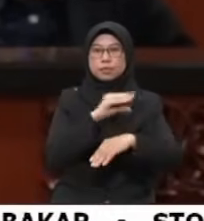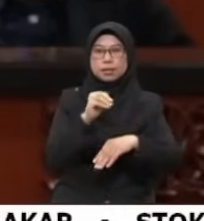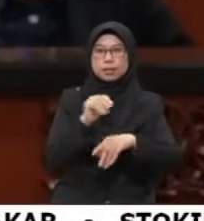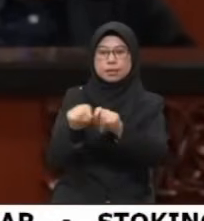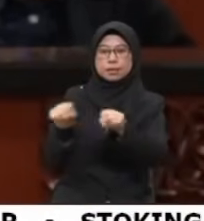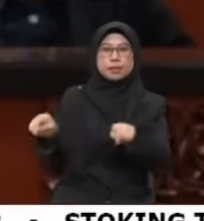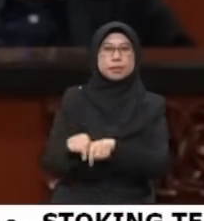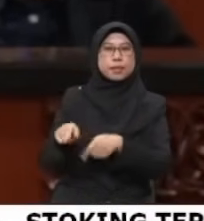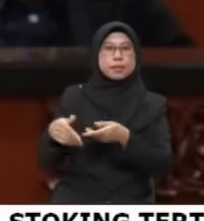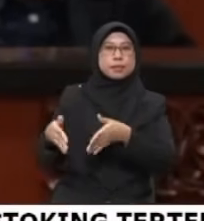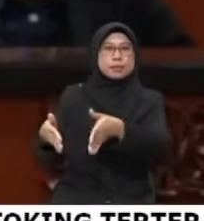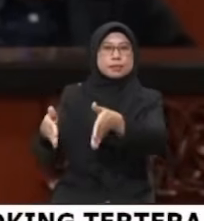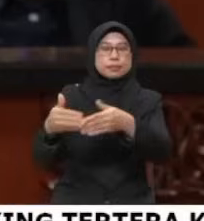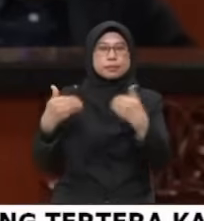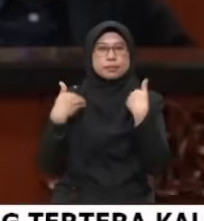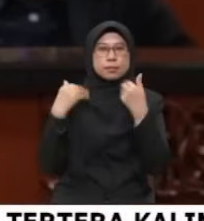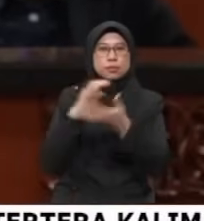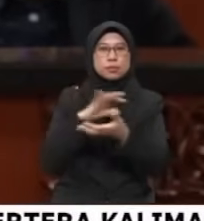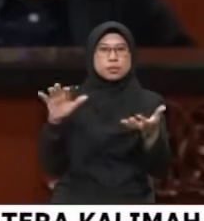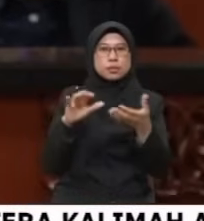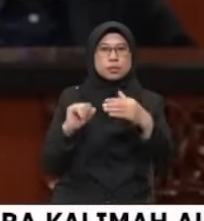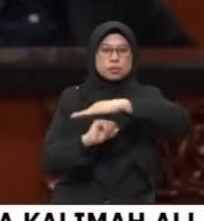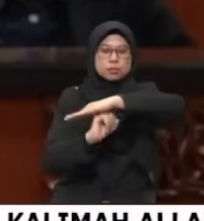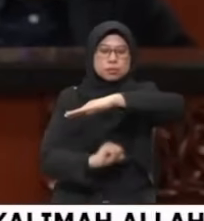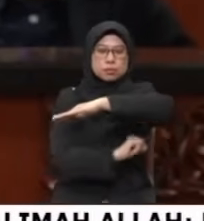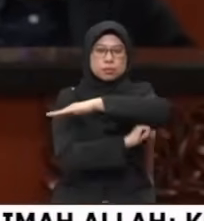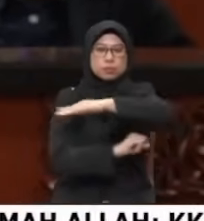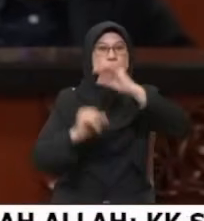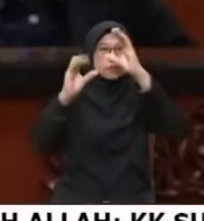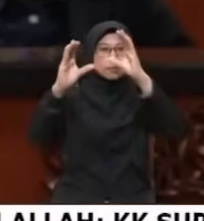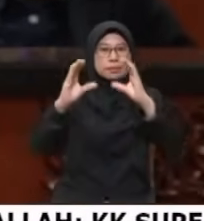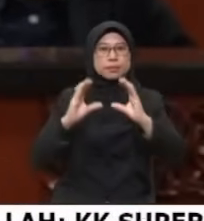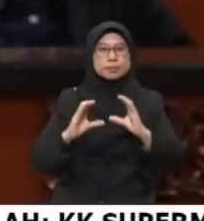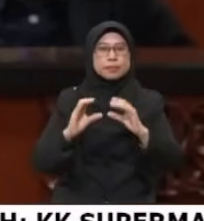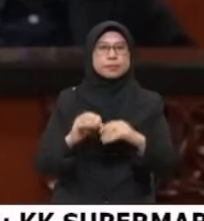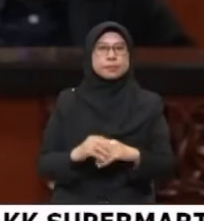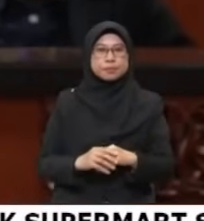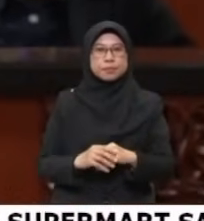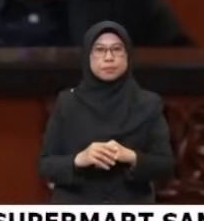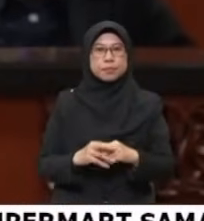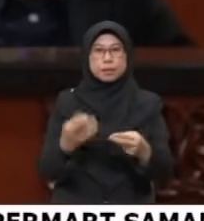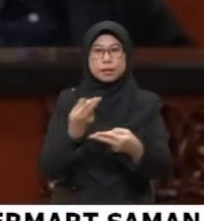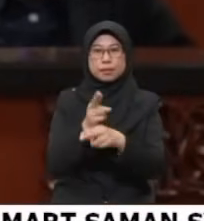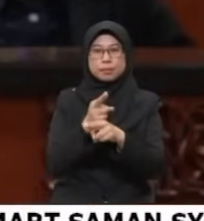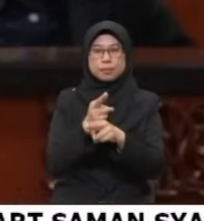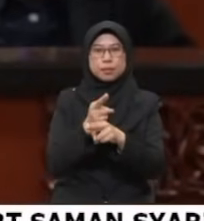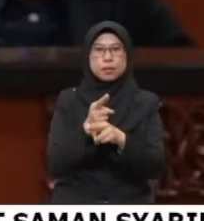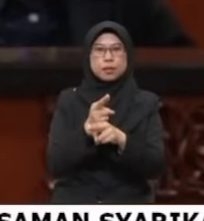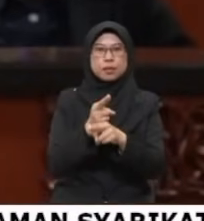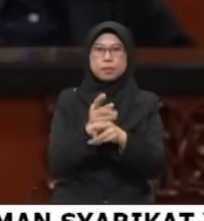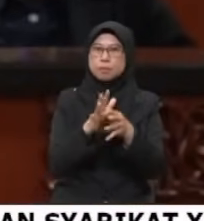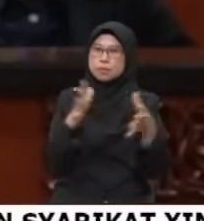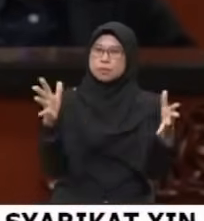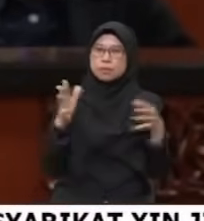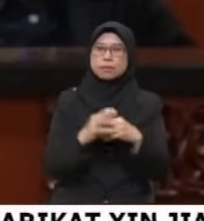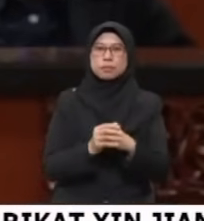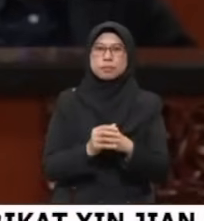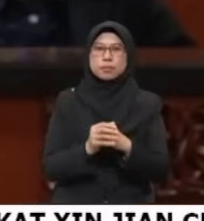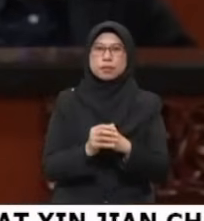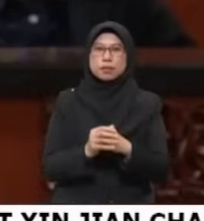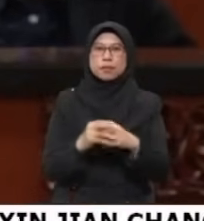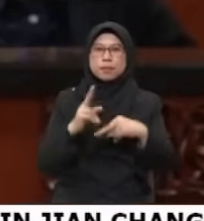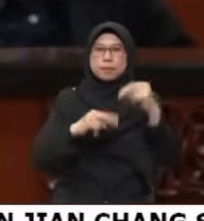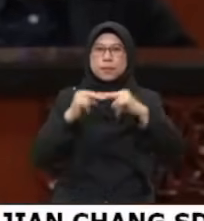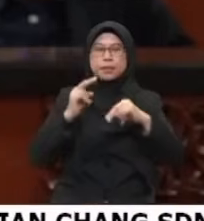lokasi yang mempunyai kerosakan struktur kaedahnya rawatan yang lebih besar seperti reconstruction